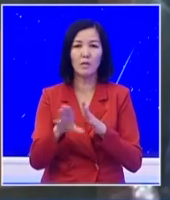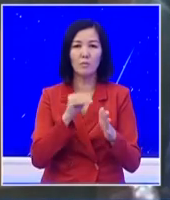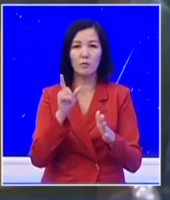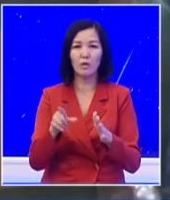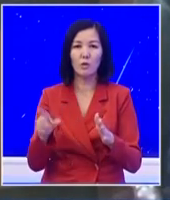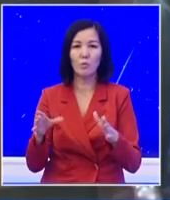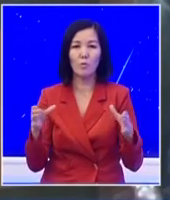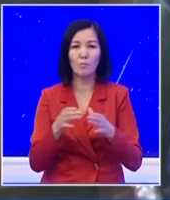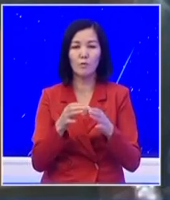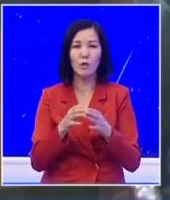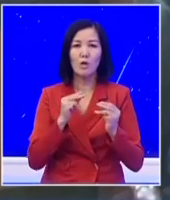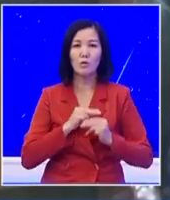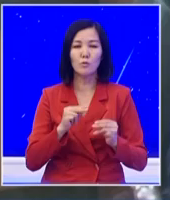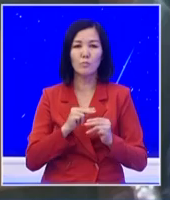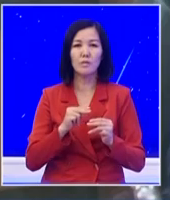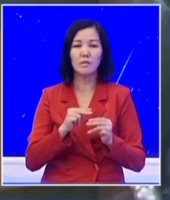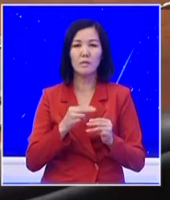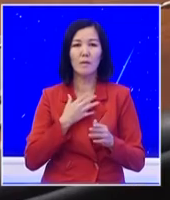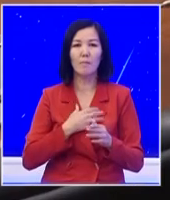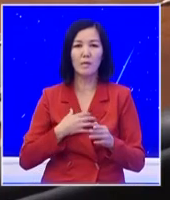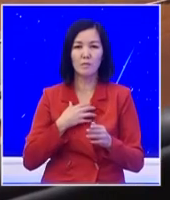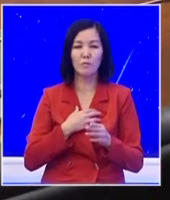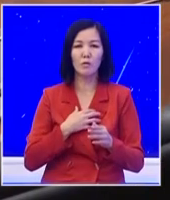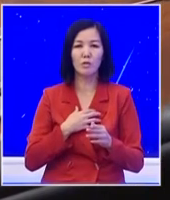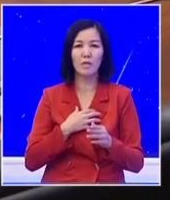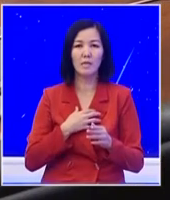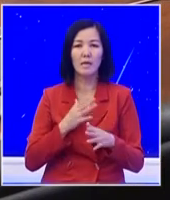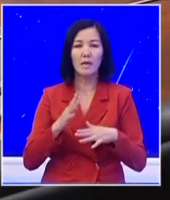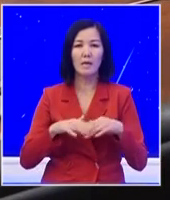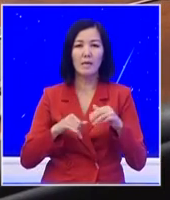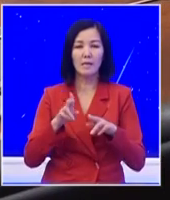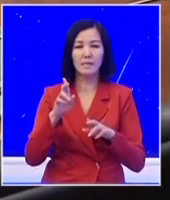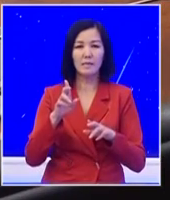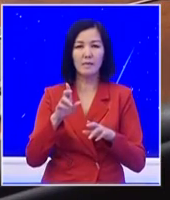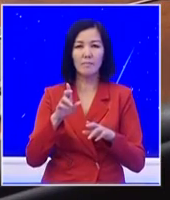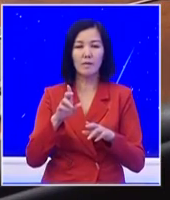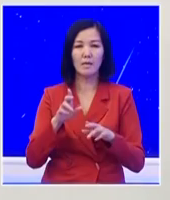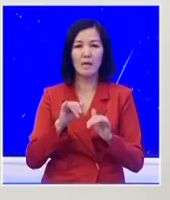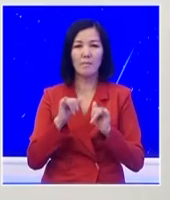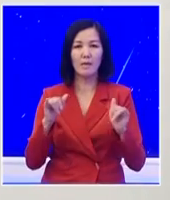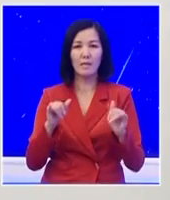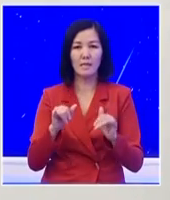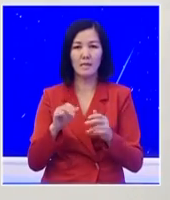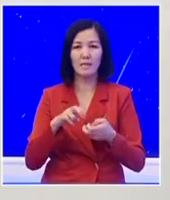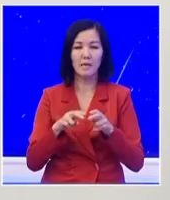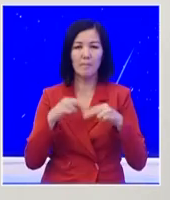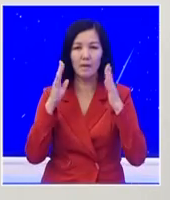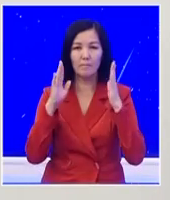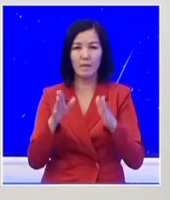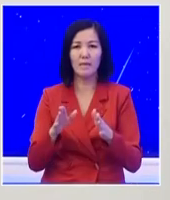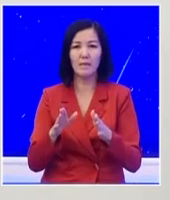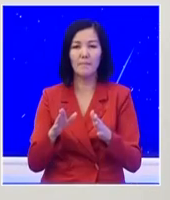Сондай-ақ депутаттық корпустың өңірлердегі жұмыс мазмұны мен олардың кәсіби біліктілігін арттыру мәселесіне айрықша мән